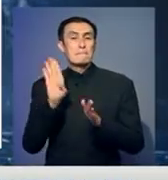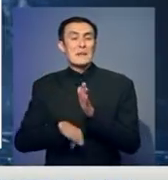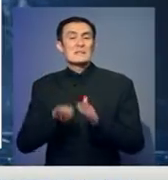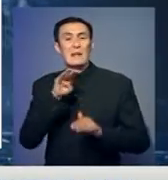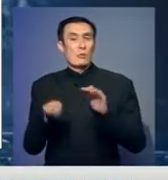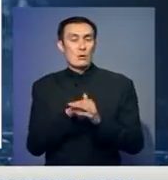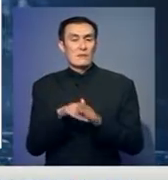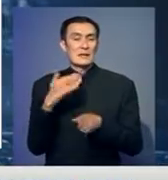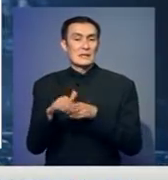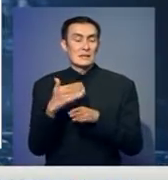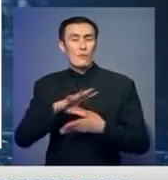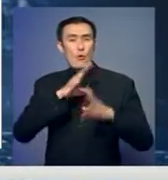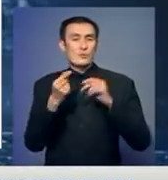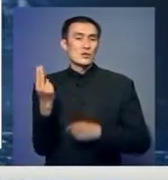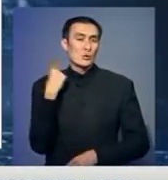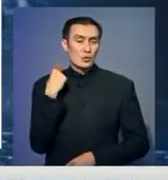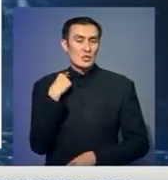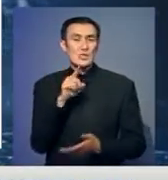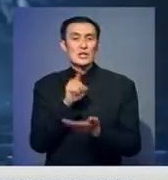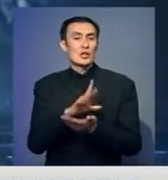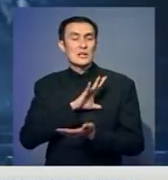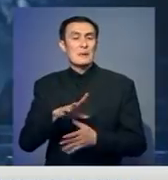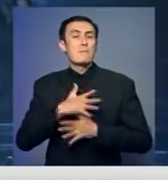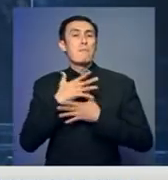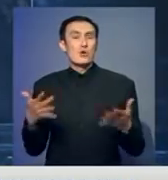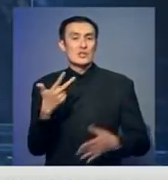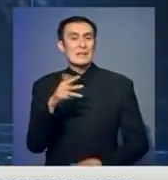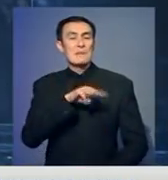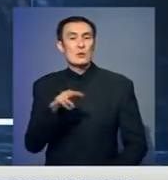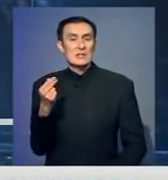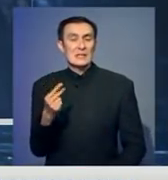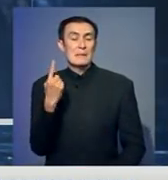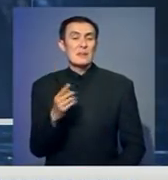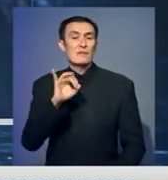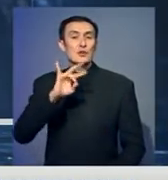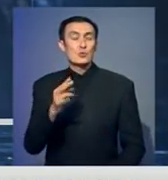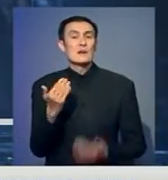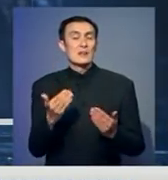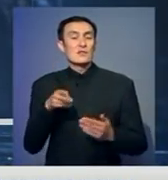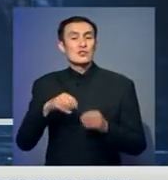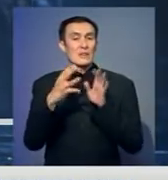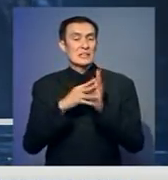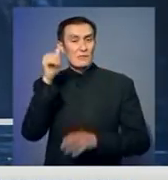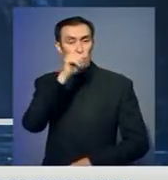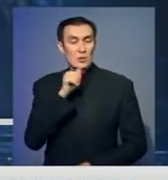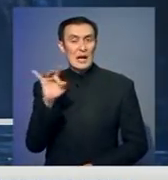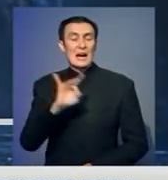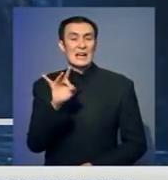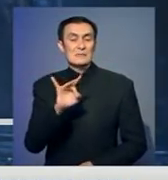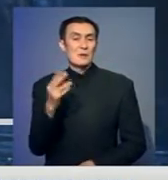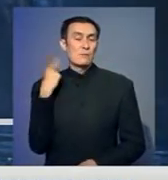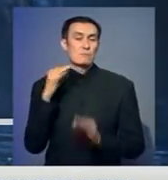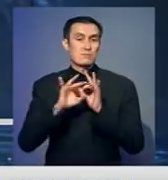потребительским займам. Только общая задолженность не должна превышать 3 миллионов тенге на 1 июня текущего года. Размер